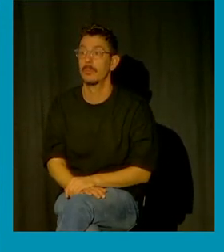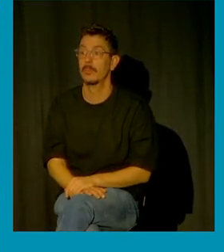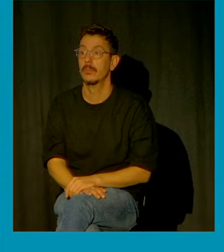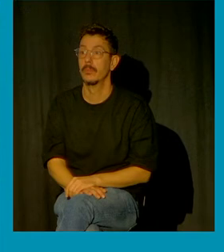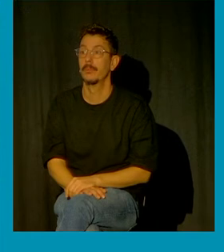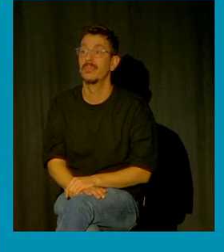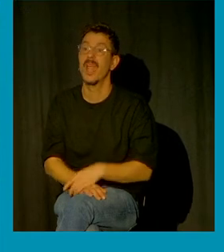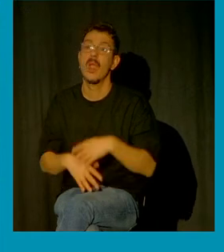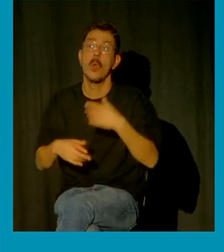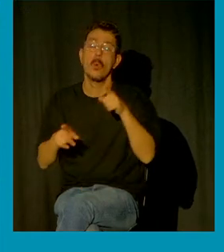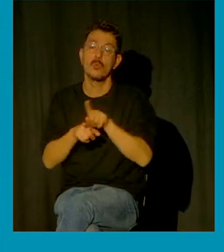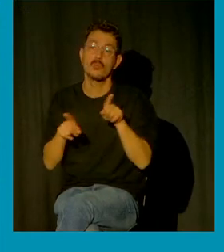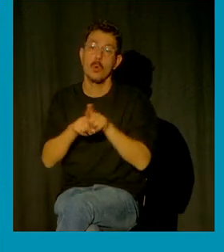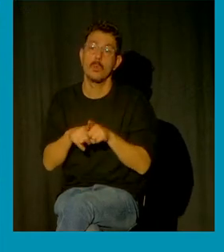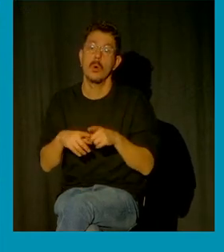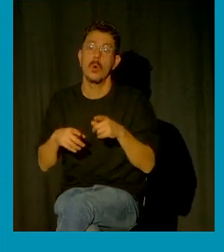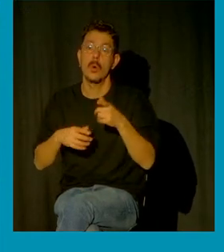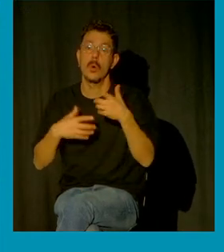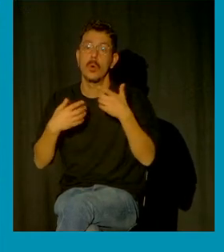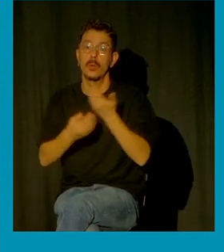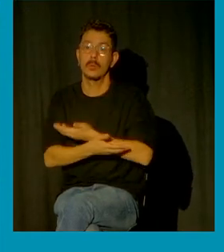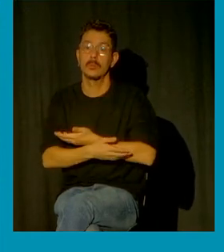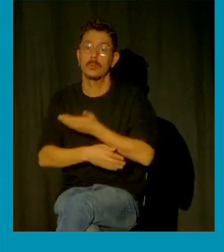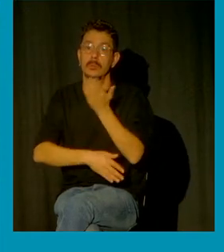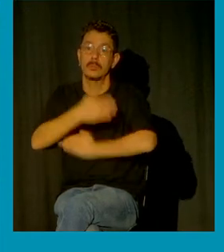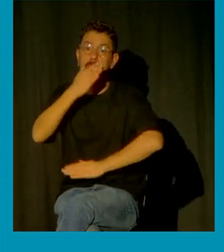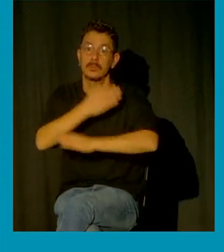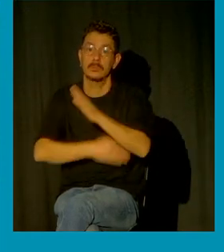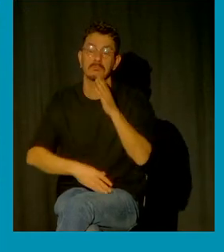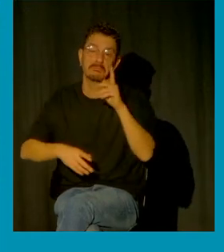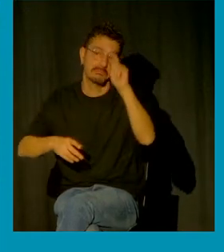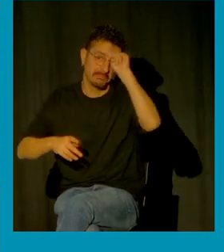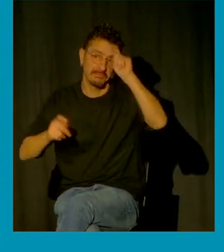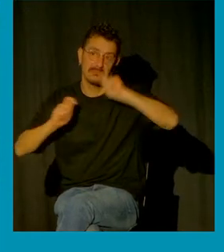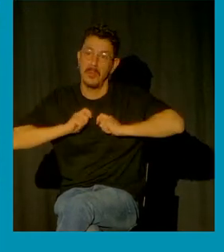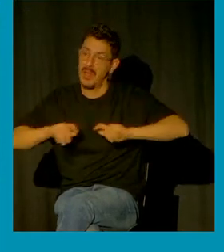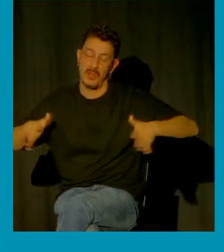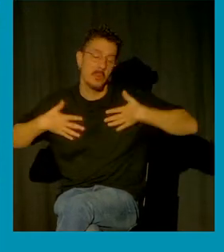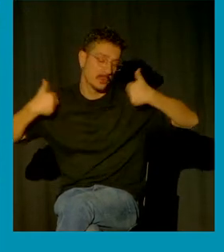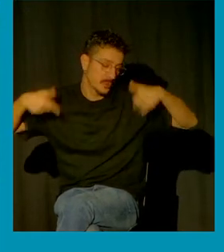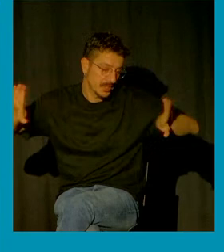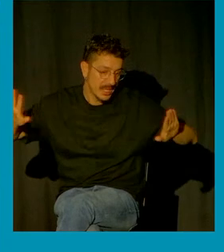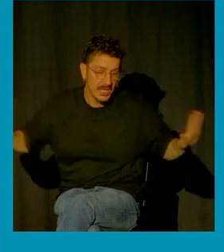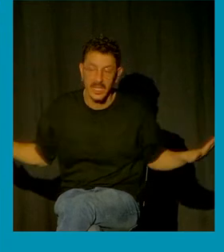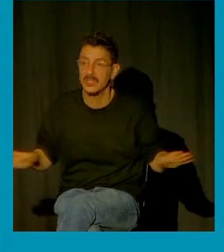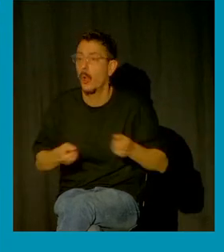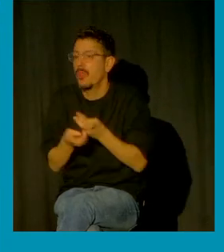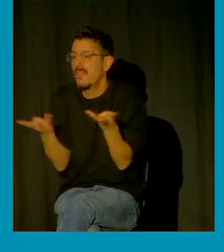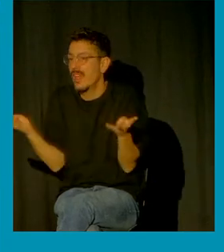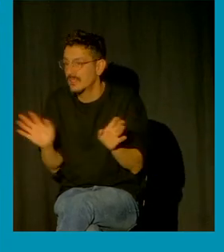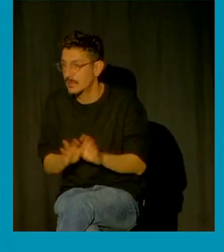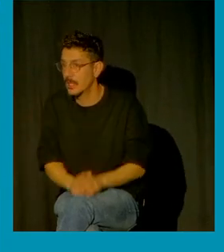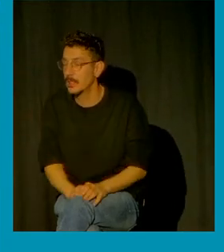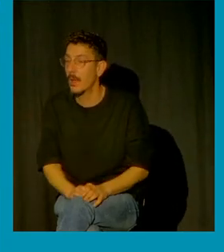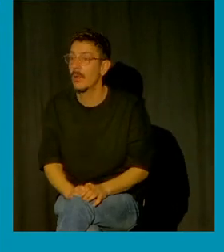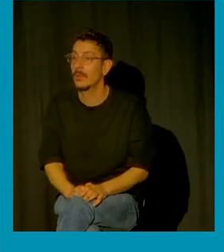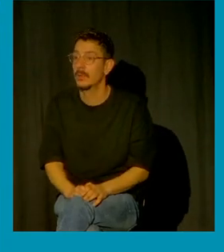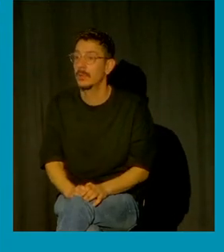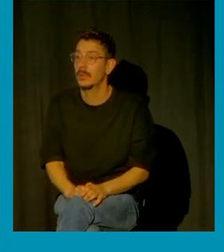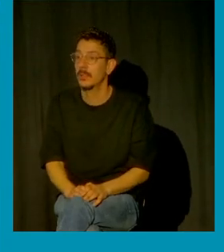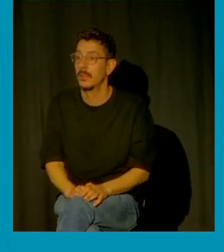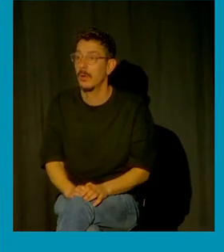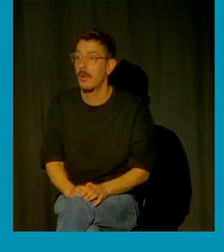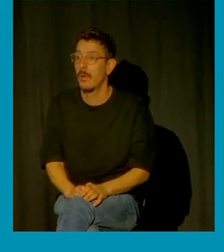funcionalment o discapacitades o dieu-nos com vulguem és important que se'n vagin veient